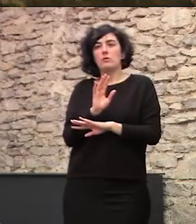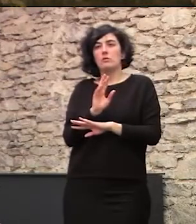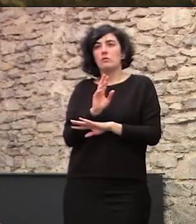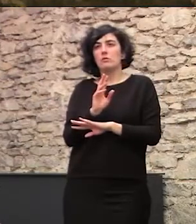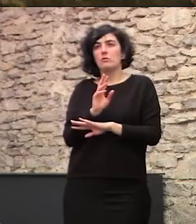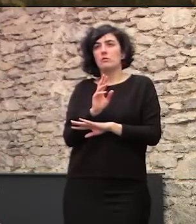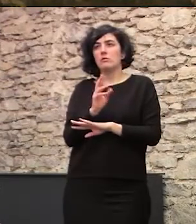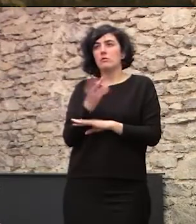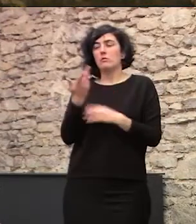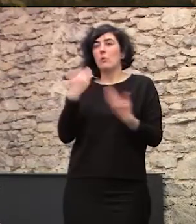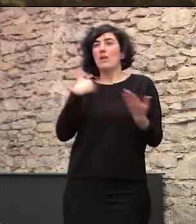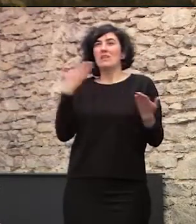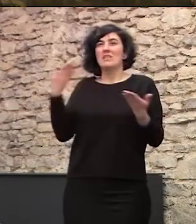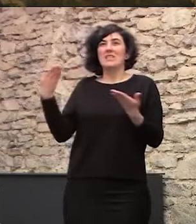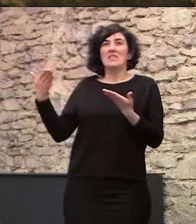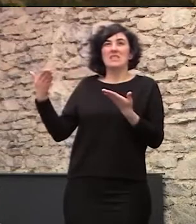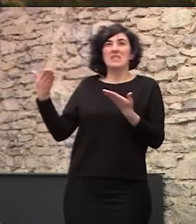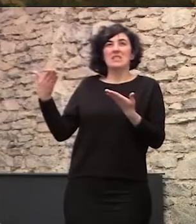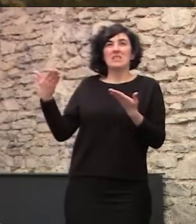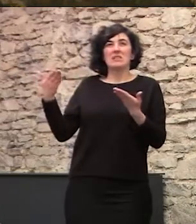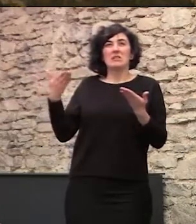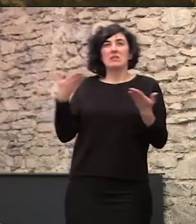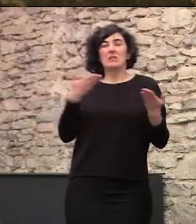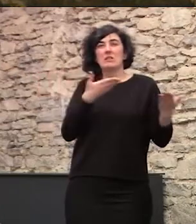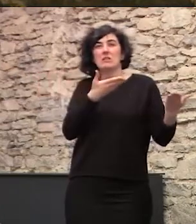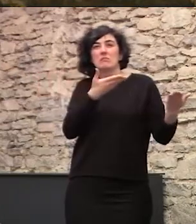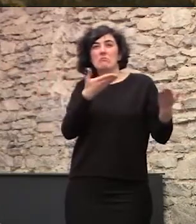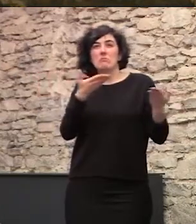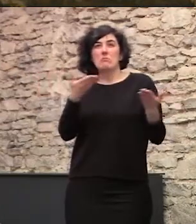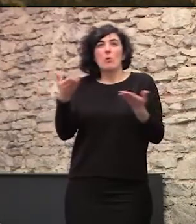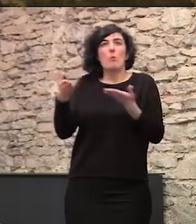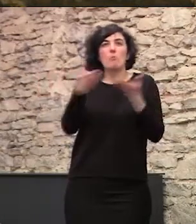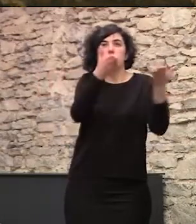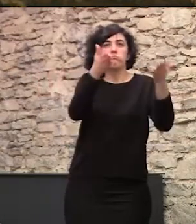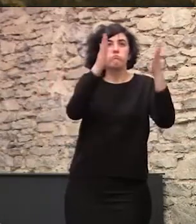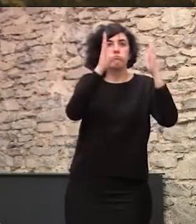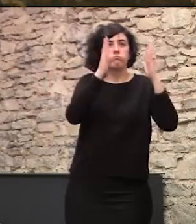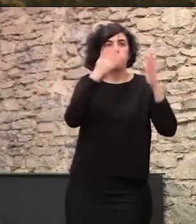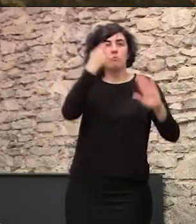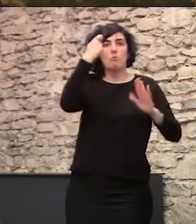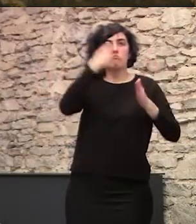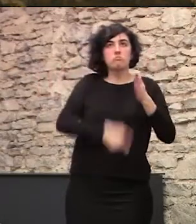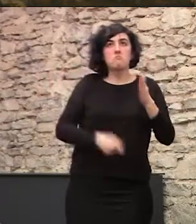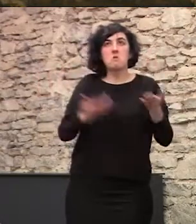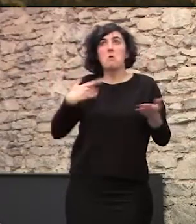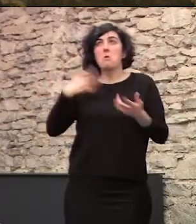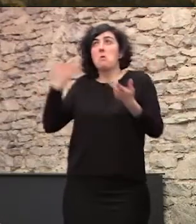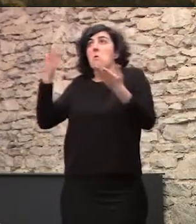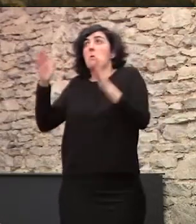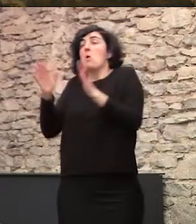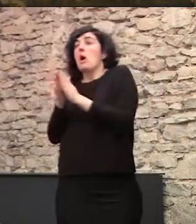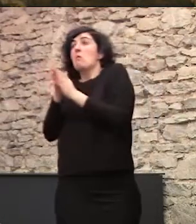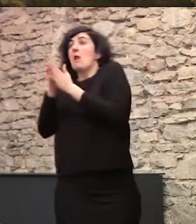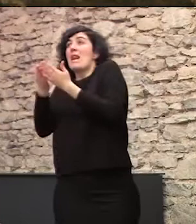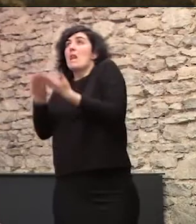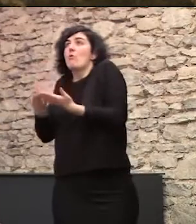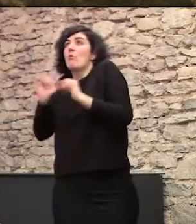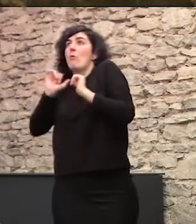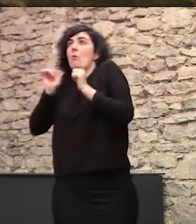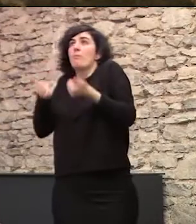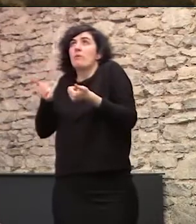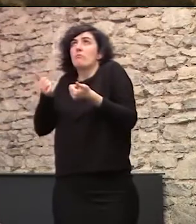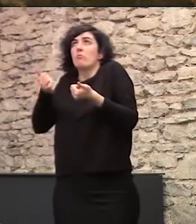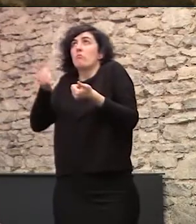zaudan moduan bideak asko eragiten dio. Orduan, hasian ideia hori eta hori da, bai, bai, bai.